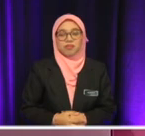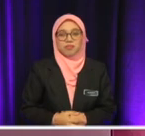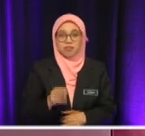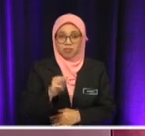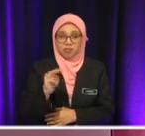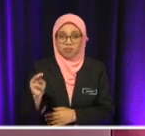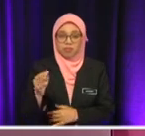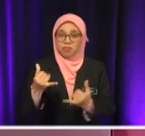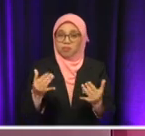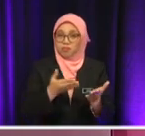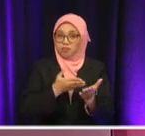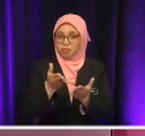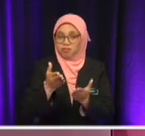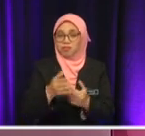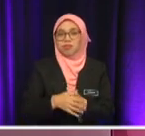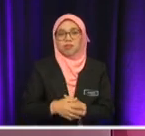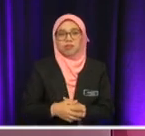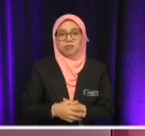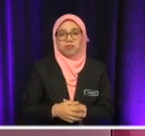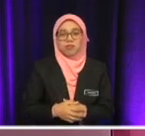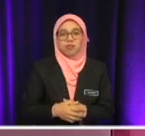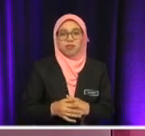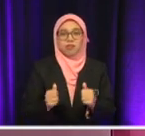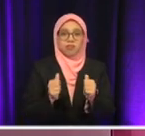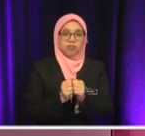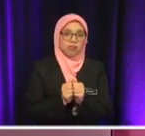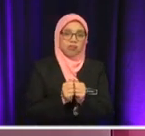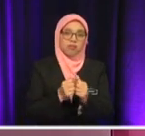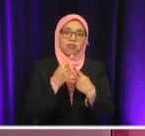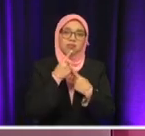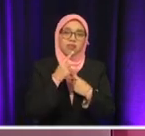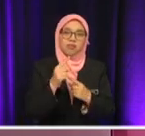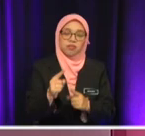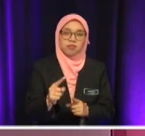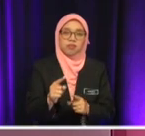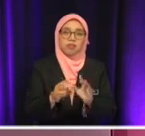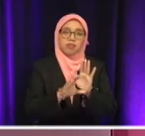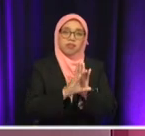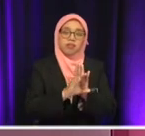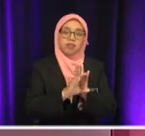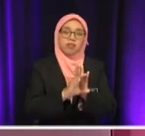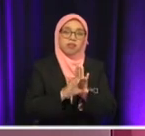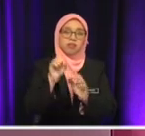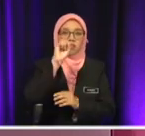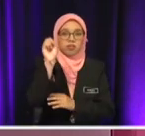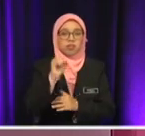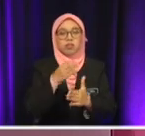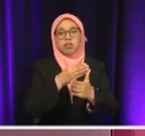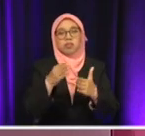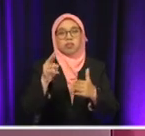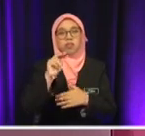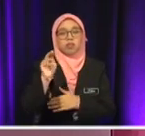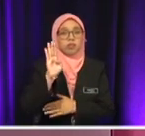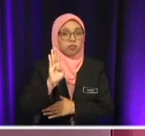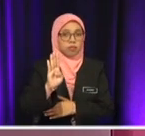kita teruskan lagi perjuangan kita pada hari ini dengan menjawab contoh soalan di bahagian B. Baik, apabila bercakap